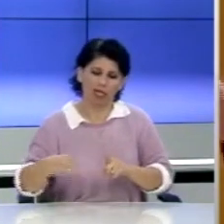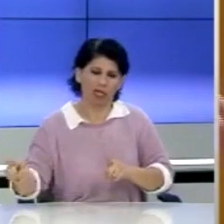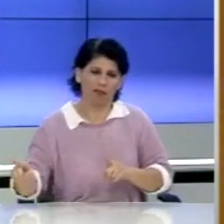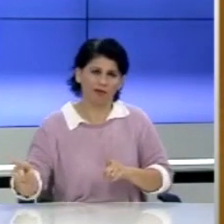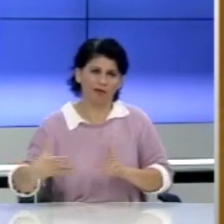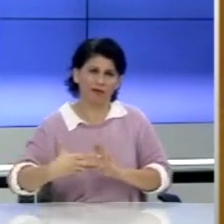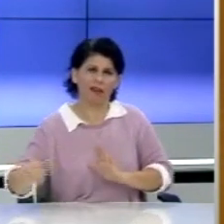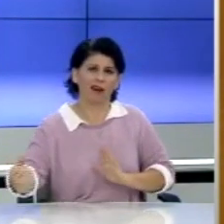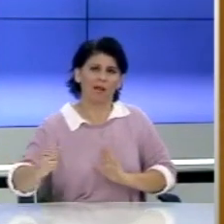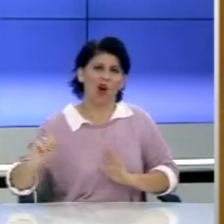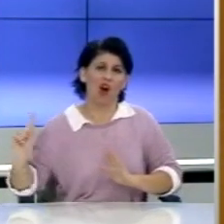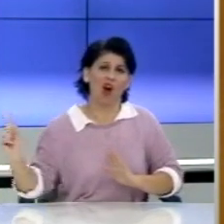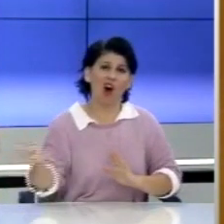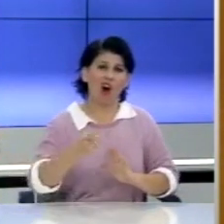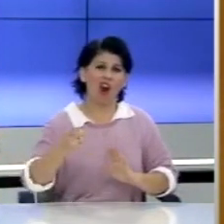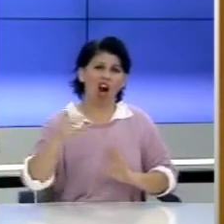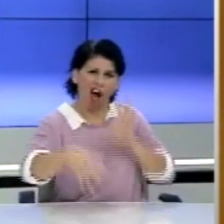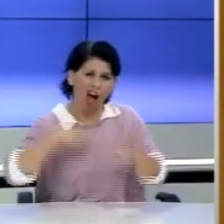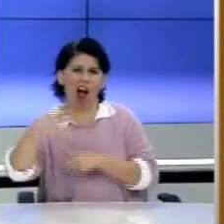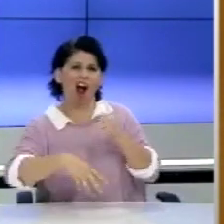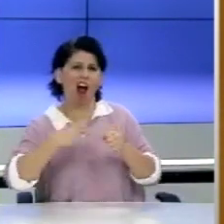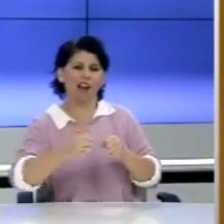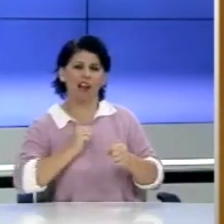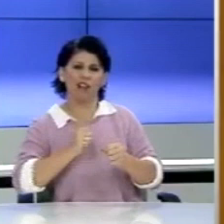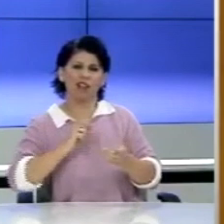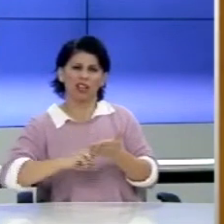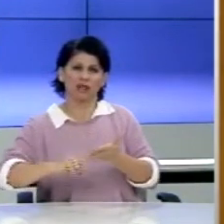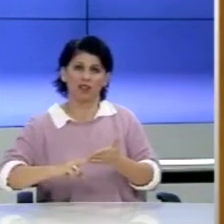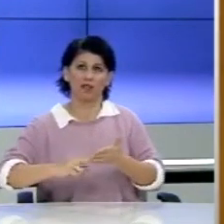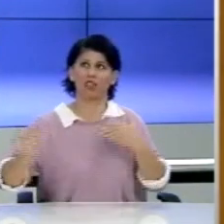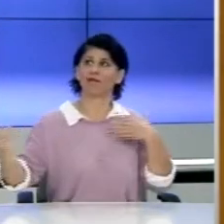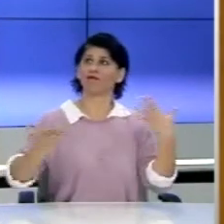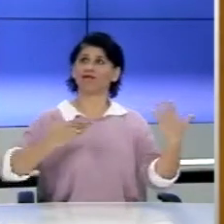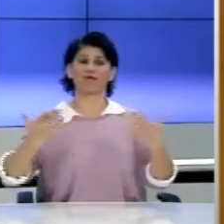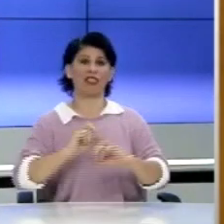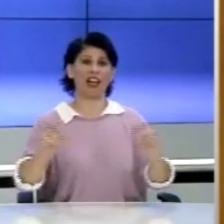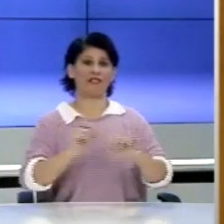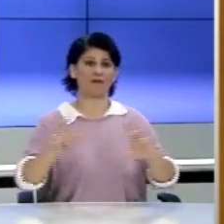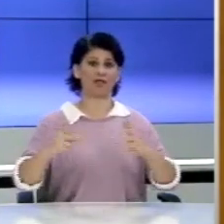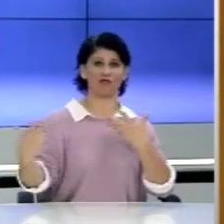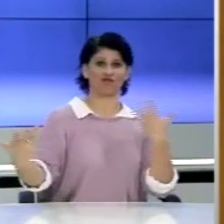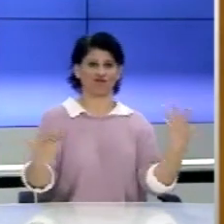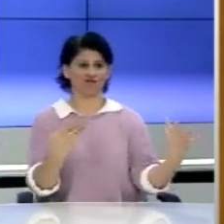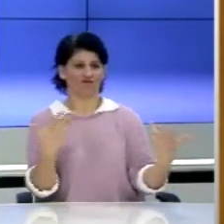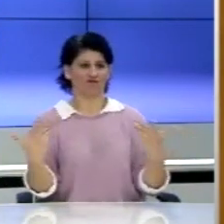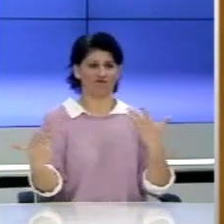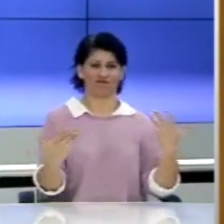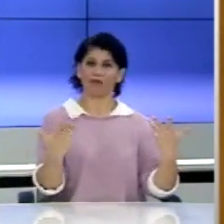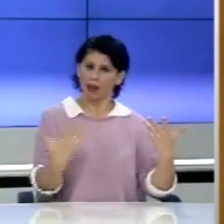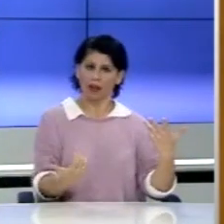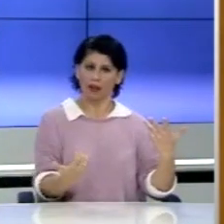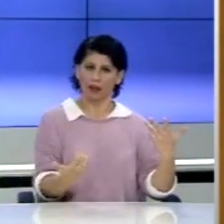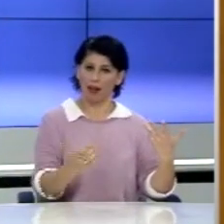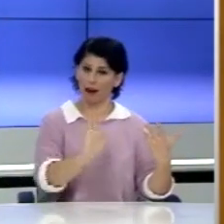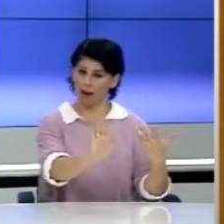αγκαλιά όλων αυτών των αρπακτικών που καραδοκούν με τις φανταχτερές τους διαφημίσεις. Απαντήστε όμως το